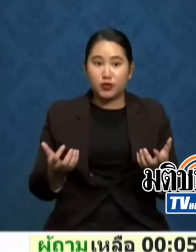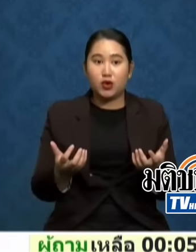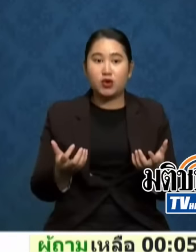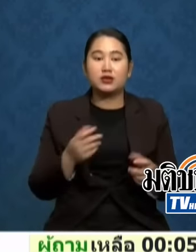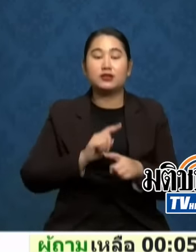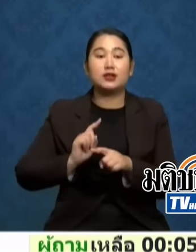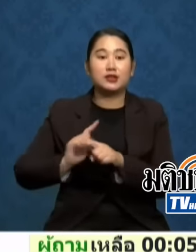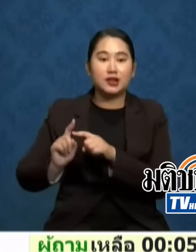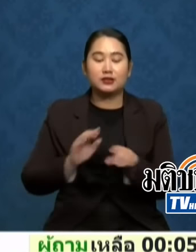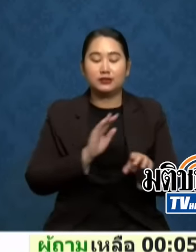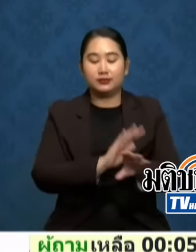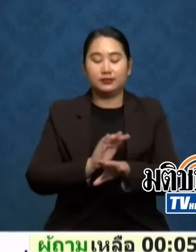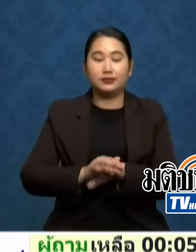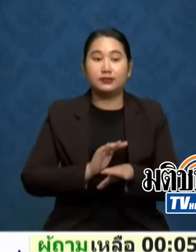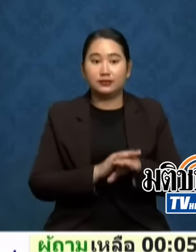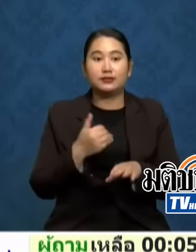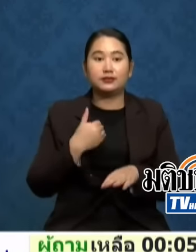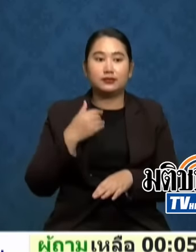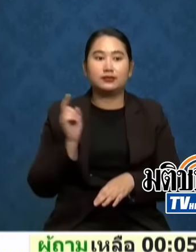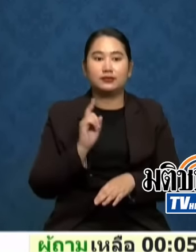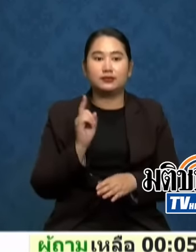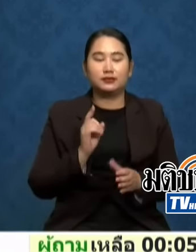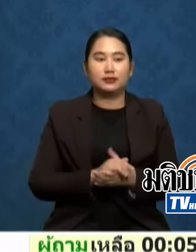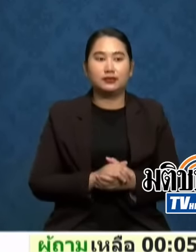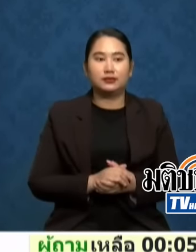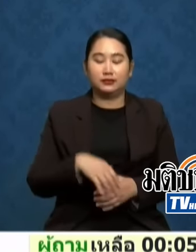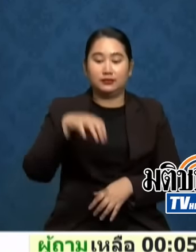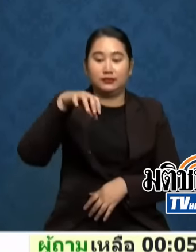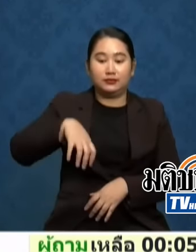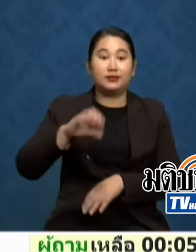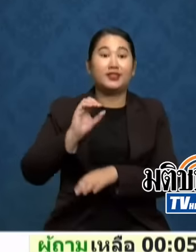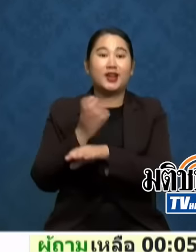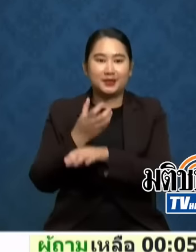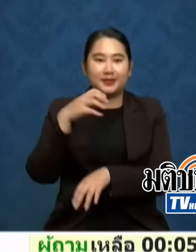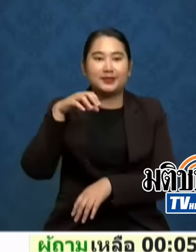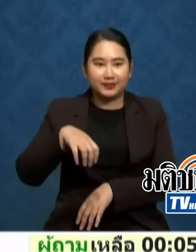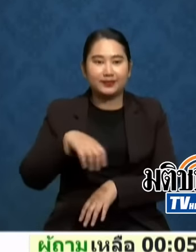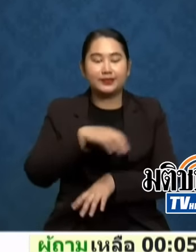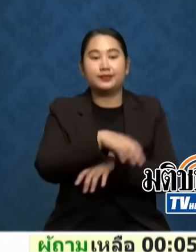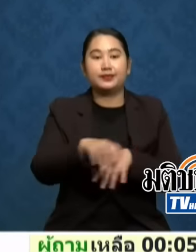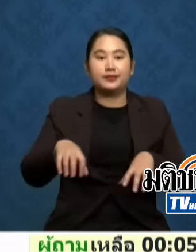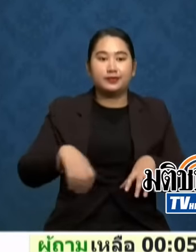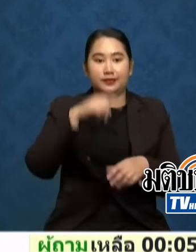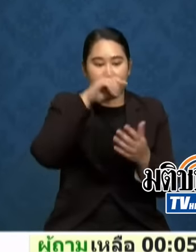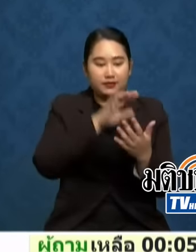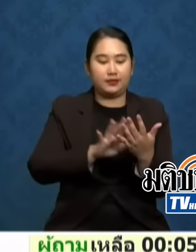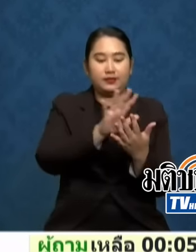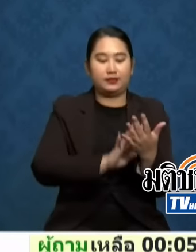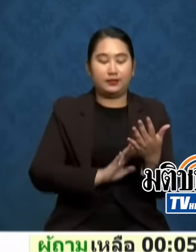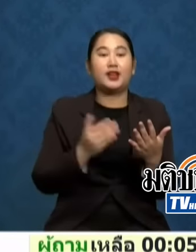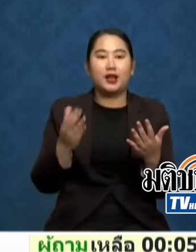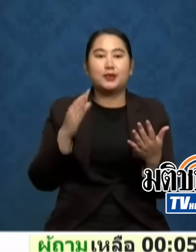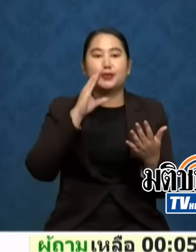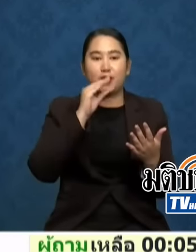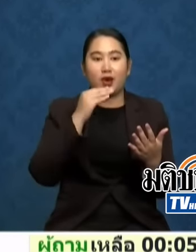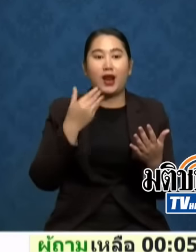รณ์ในการแจ้งเตือนภัยนะครับไม่ว่าจะเป็นเรื่องของหอเตือนภัยนะครับซึ่งมีอยู่ทั้งสิ้นเนี่ยทั้งประเทศไทยท่านได้กล่าวพูดถึงเ